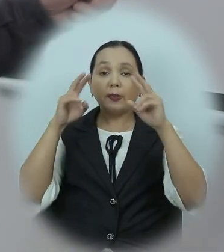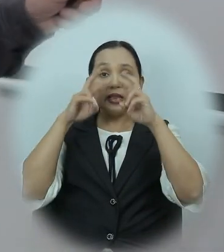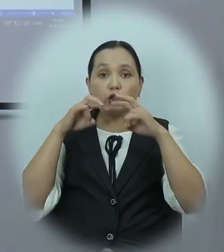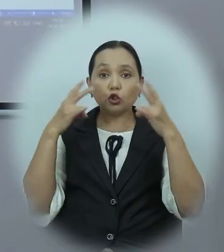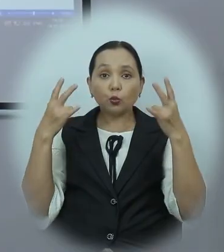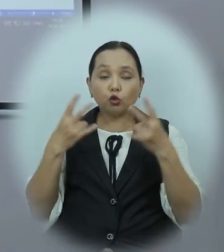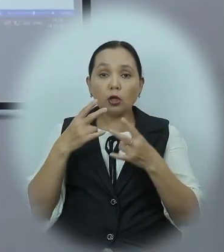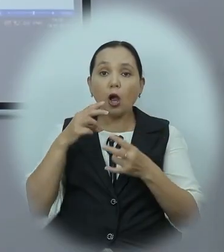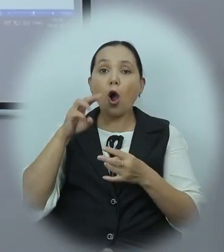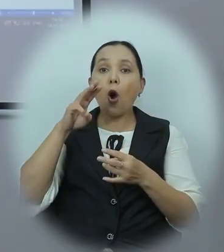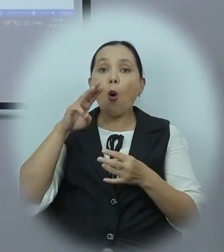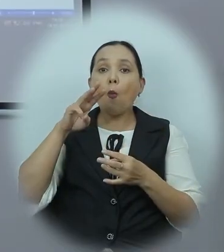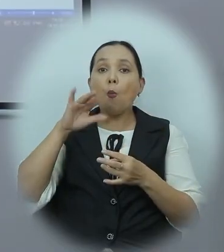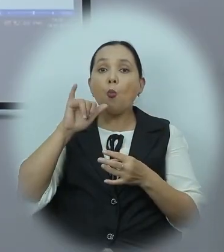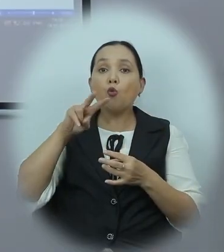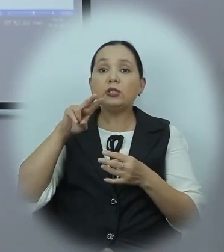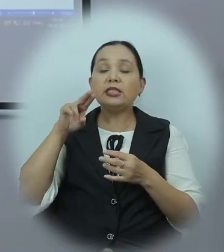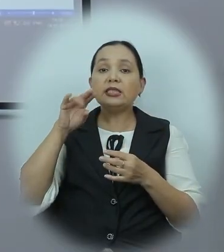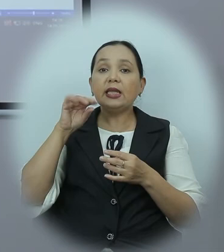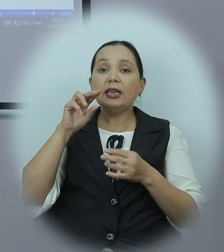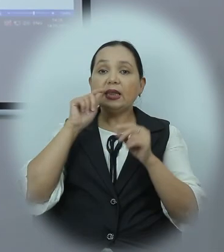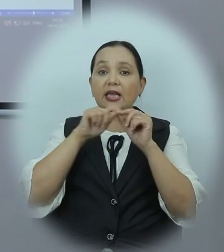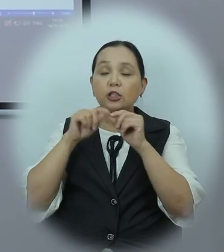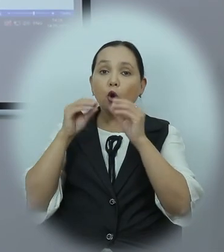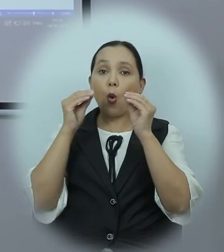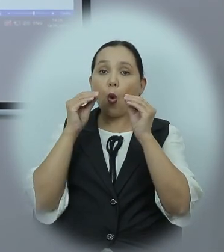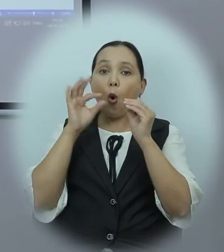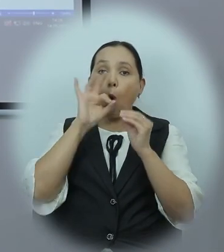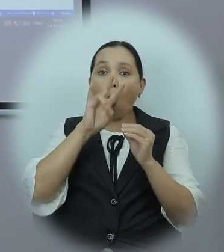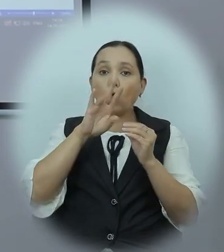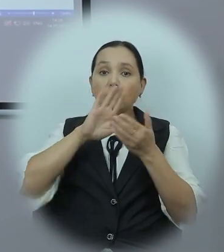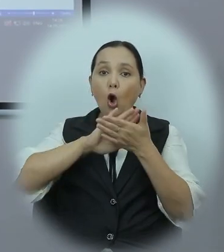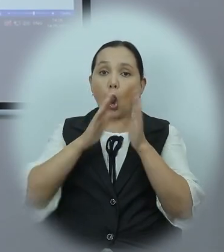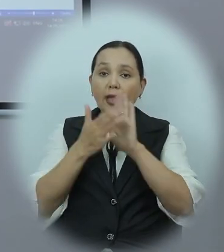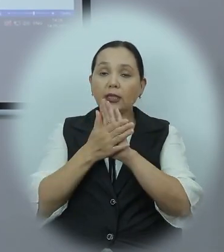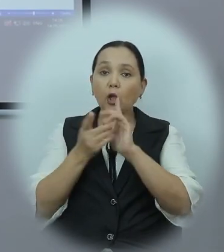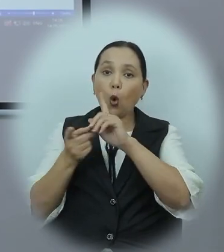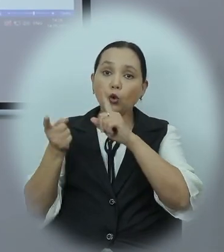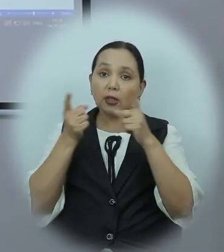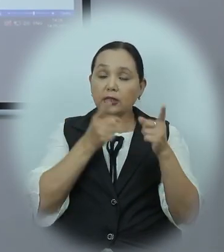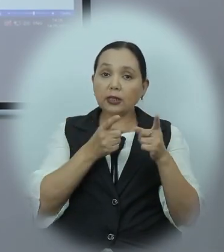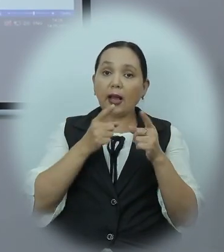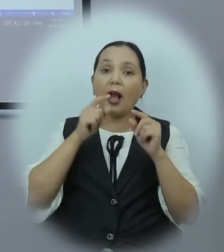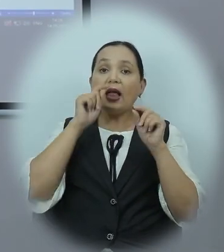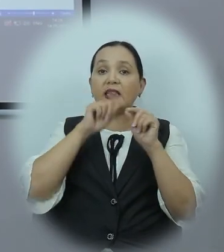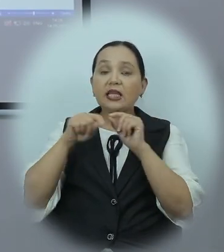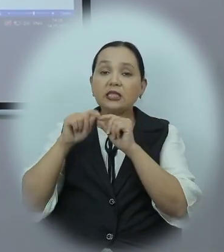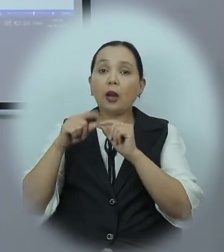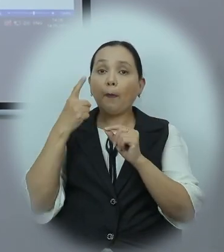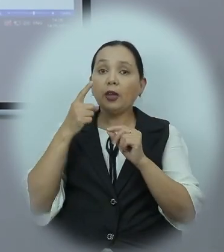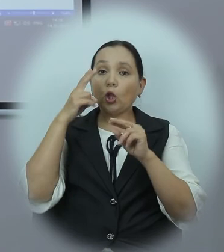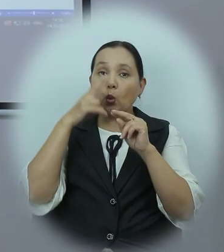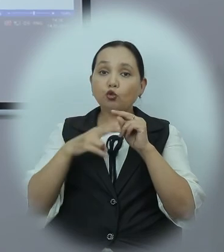uchun multitesterni o'm holatiga o'tkazib, birinchi testerni shubini bitta